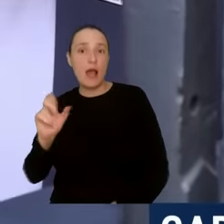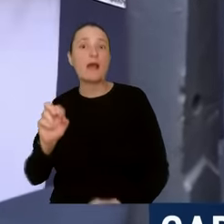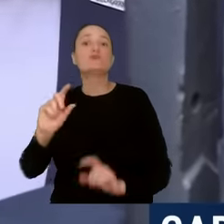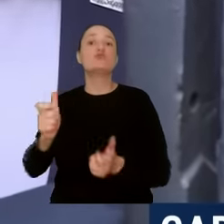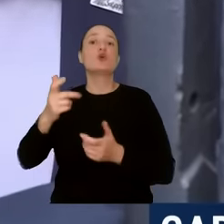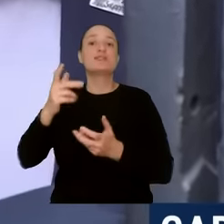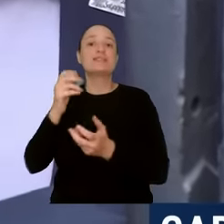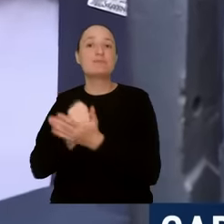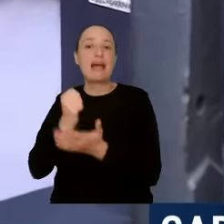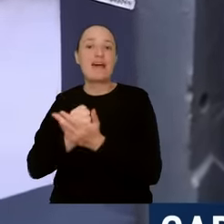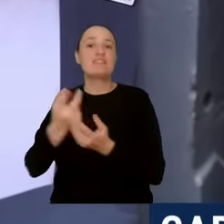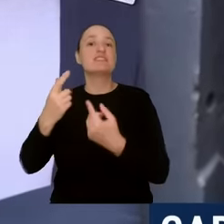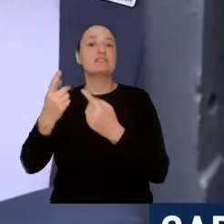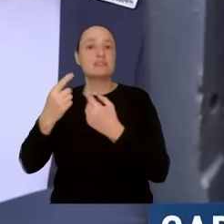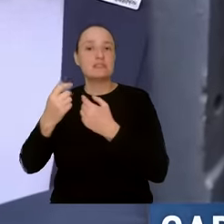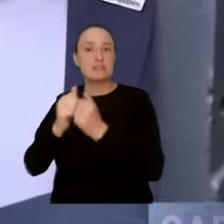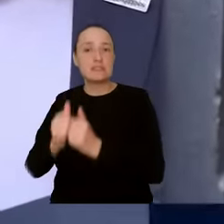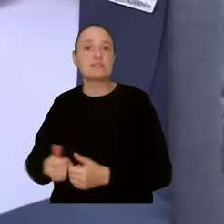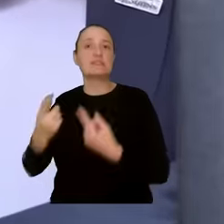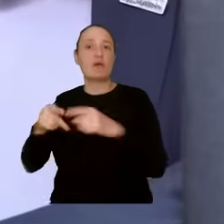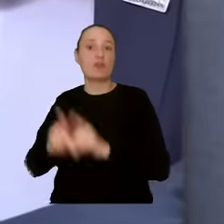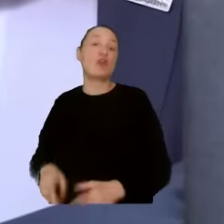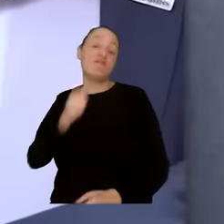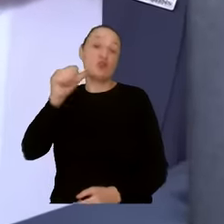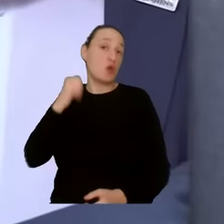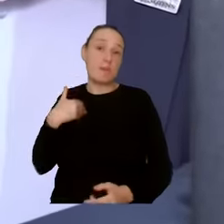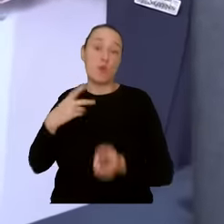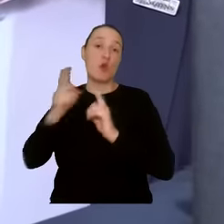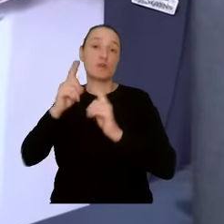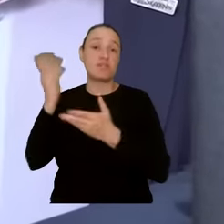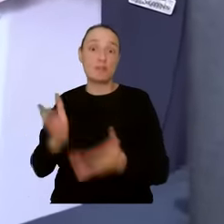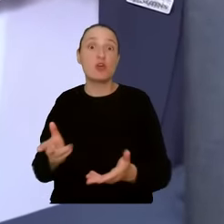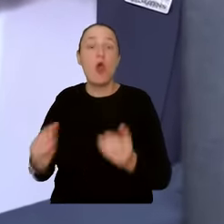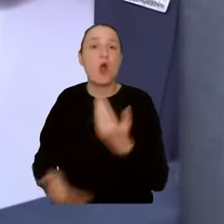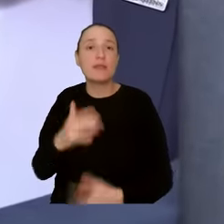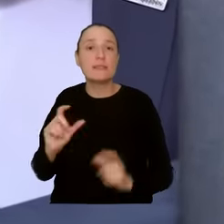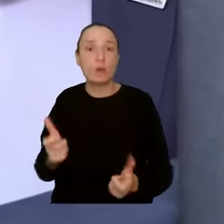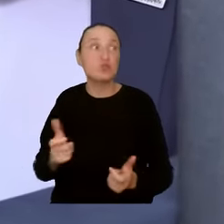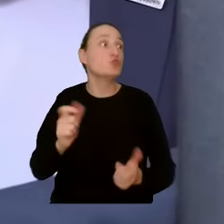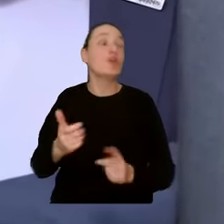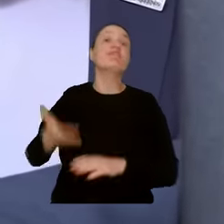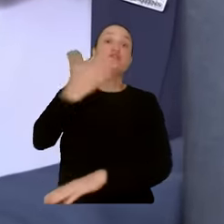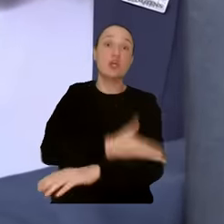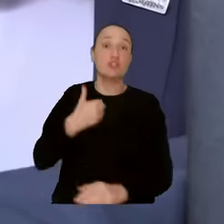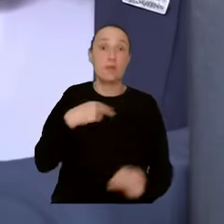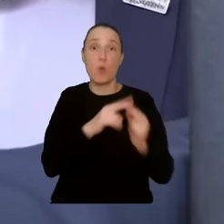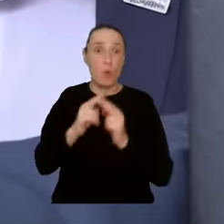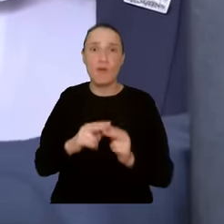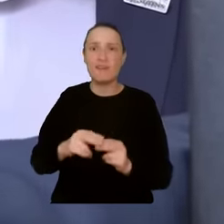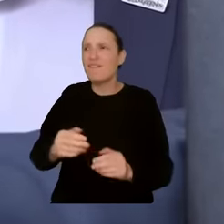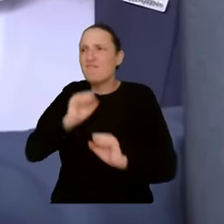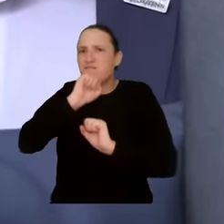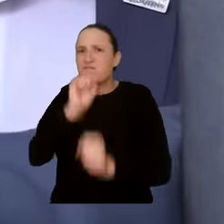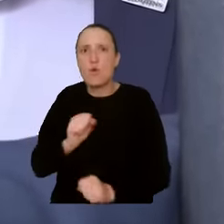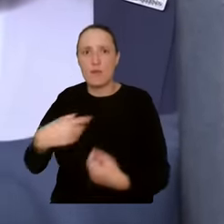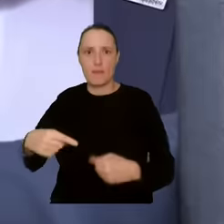Wczoraj zostaliśmy zaproszeni na rozmowy i okazało się, że nic z tych uzgodnień nie zostało